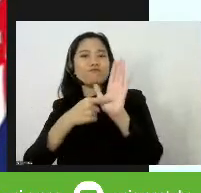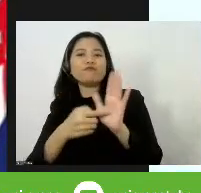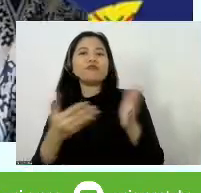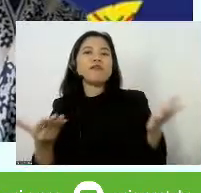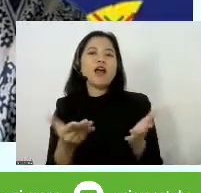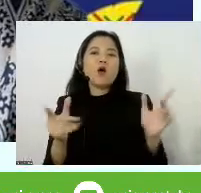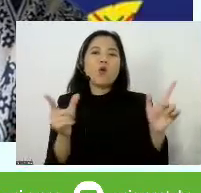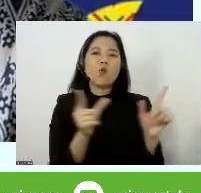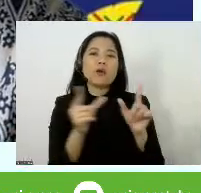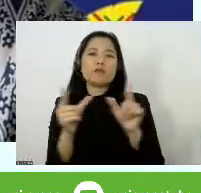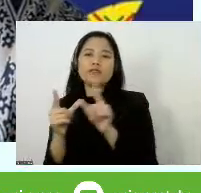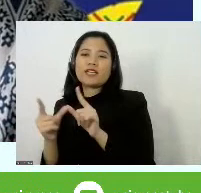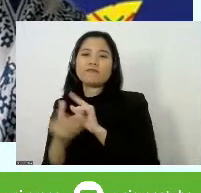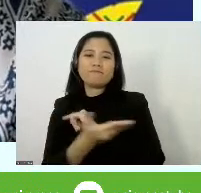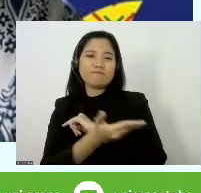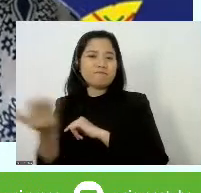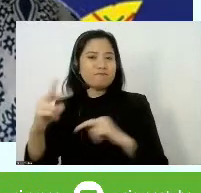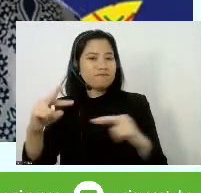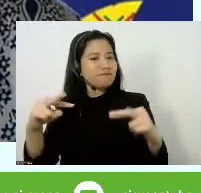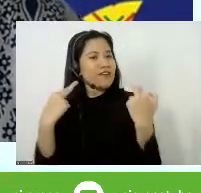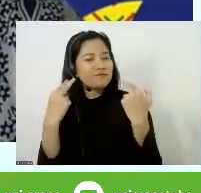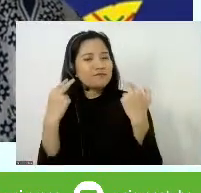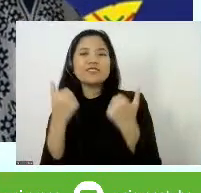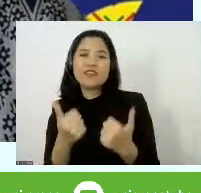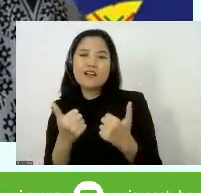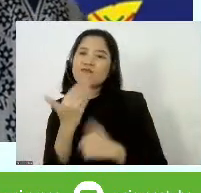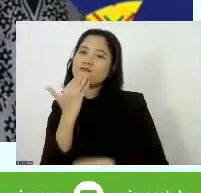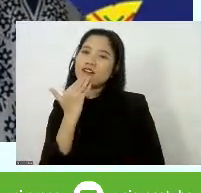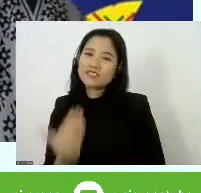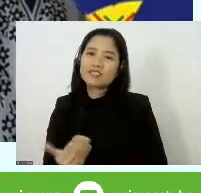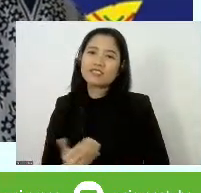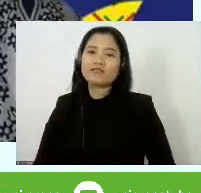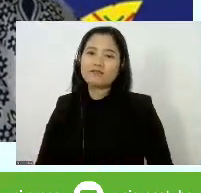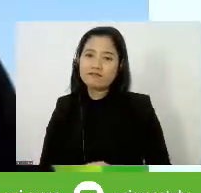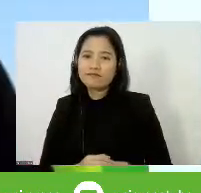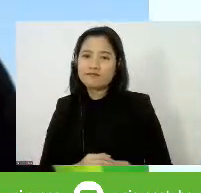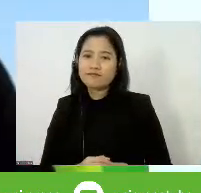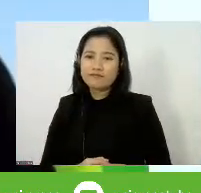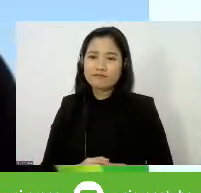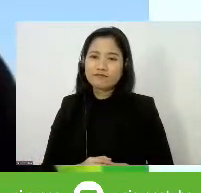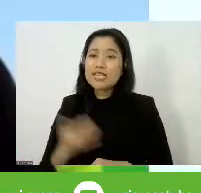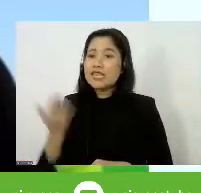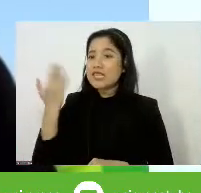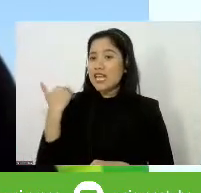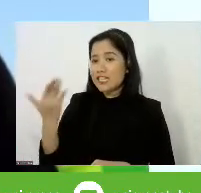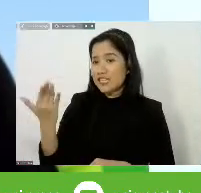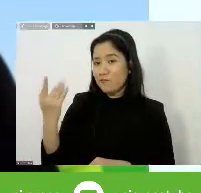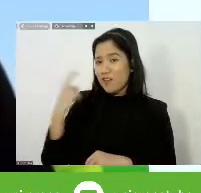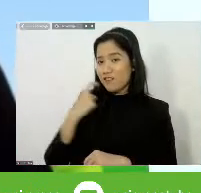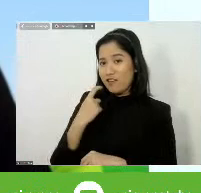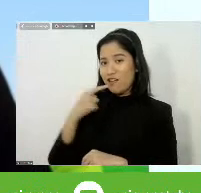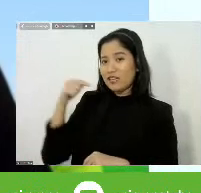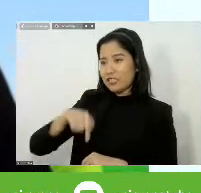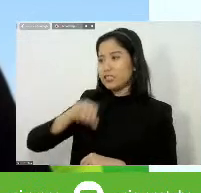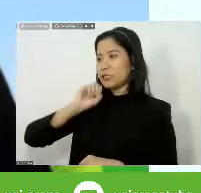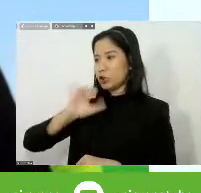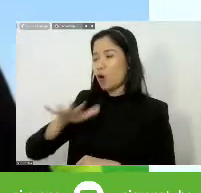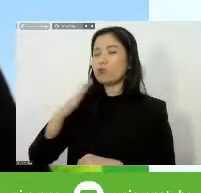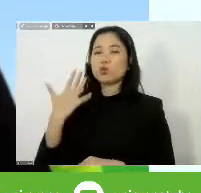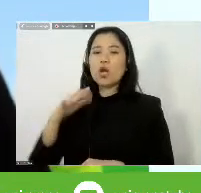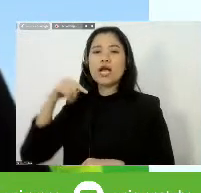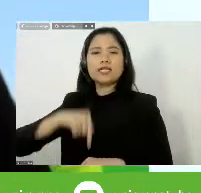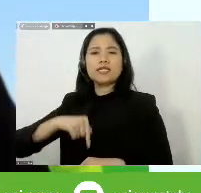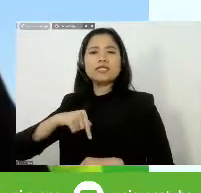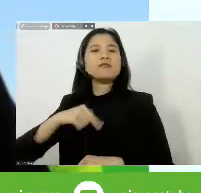thank you thank you so much semoga cukup menjawab Satria tadi atas pertanyaannya kita masih membuka